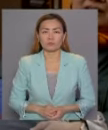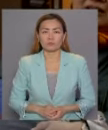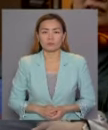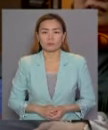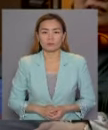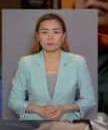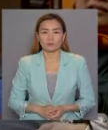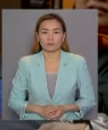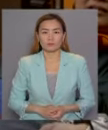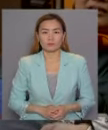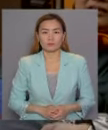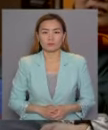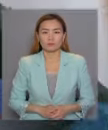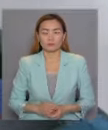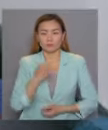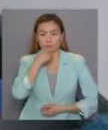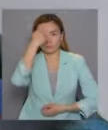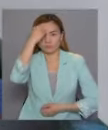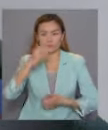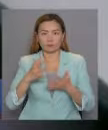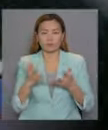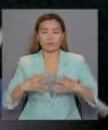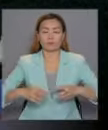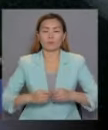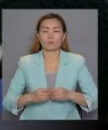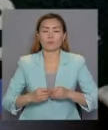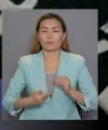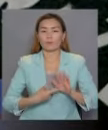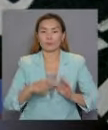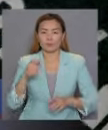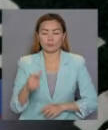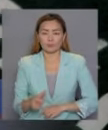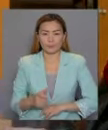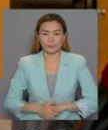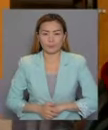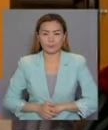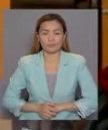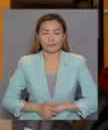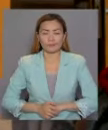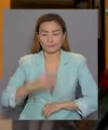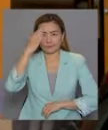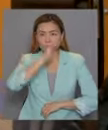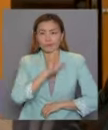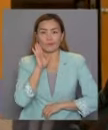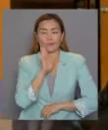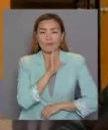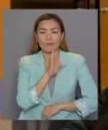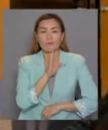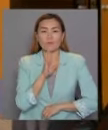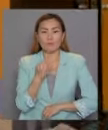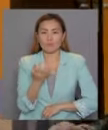осындай үйді қылып отыр. Көп-көп рахмет. Отбасыда 7 адамбыз. Атанам, әкем мен шешем,